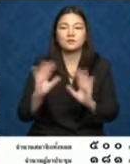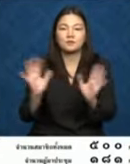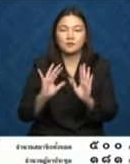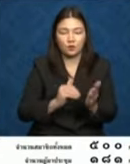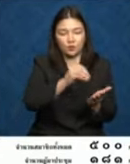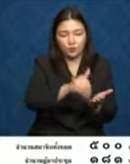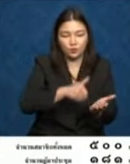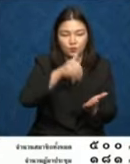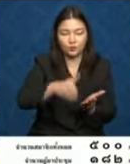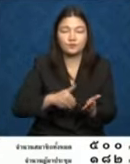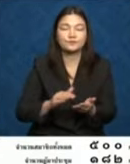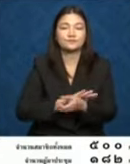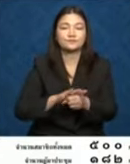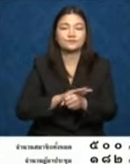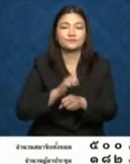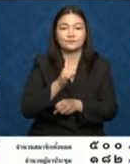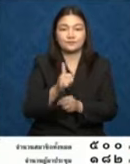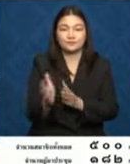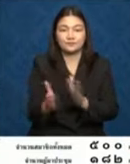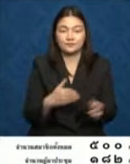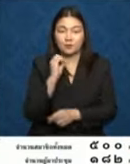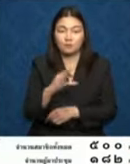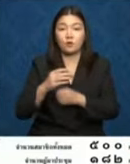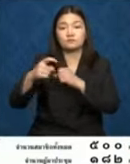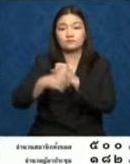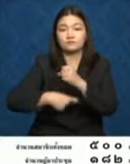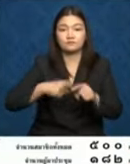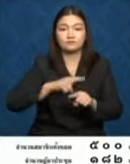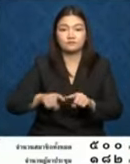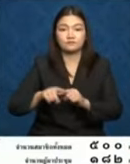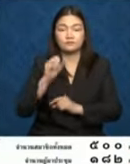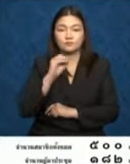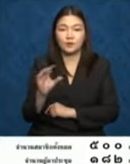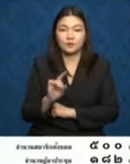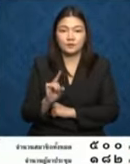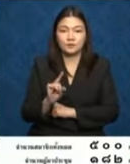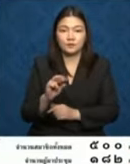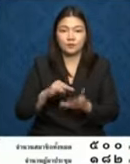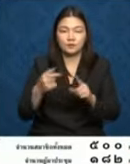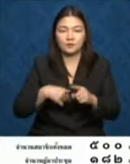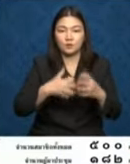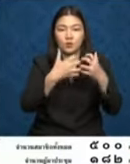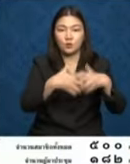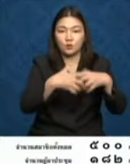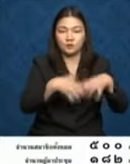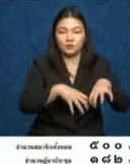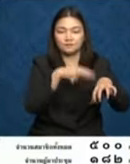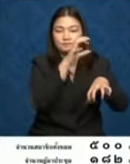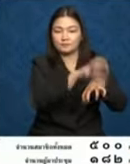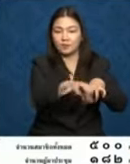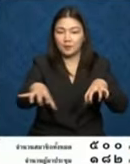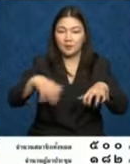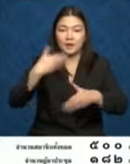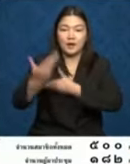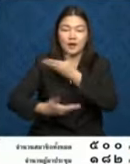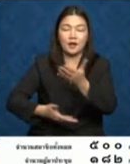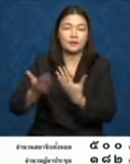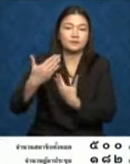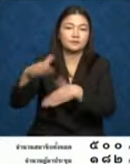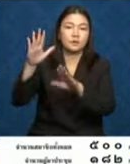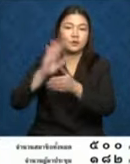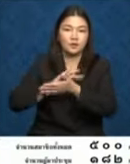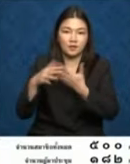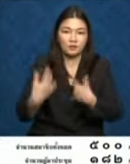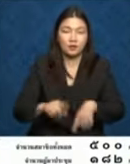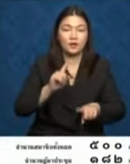างเดียวครับพี่น้องเกษตรกรชาวนาก็เช่นกันนะครับขณะนี้โรงสีทั้งประเทศได้ขายข้าวท่านไปหมดเรียบร้อยแล้วเดือนมีนาเดือนเ